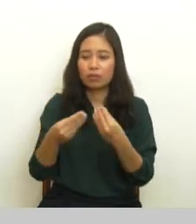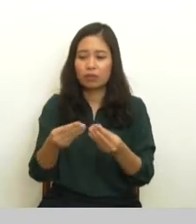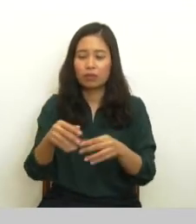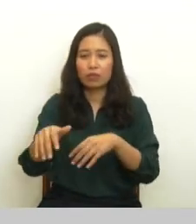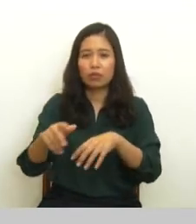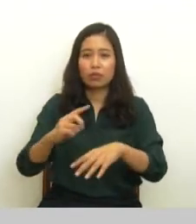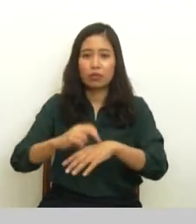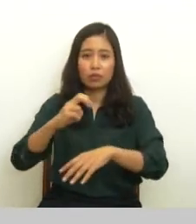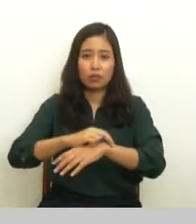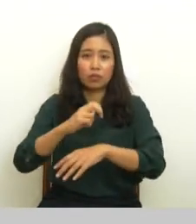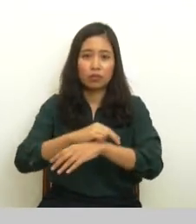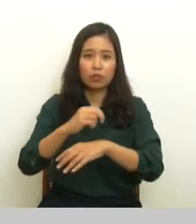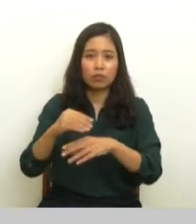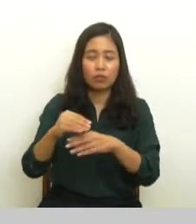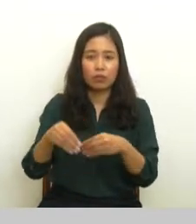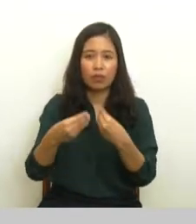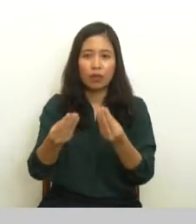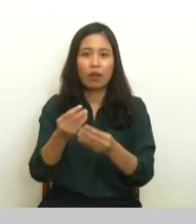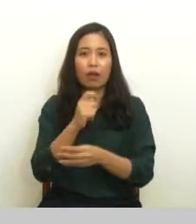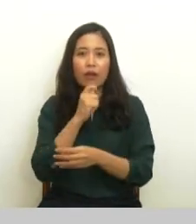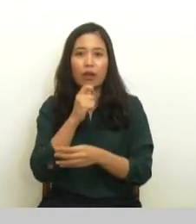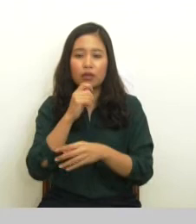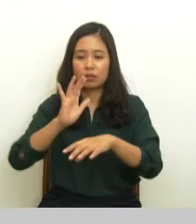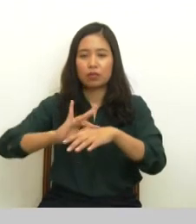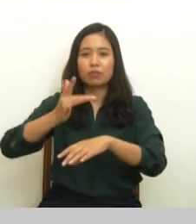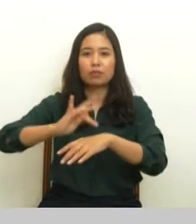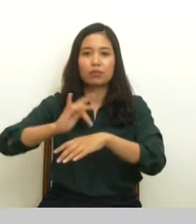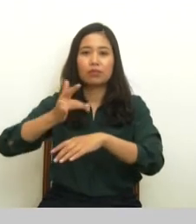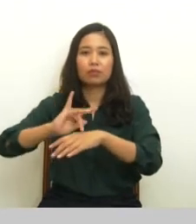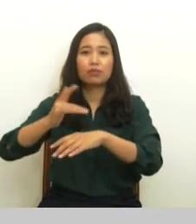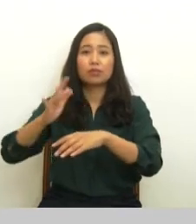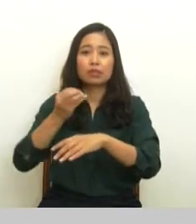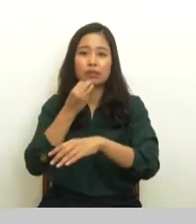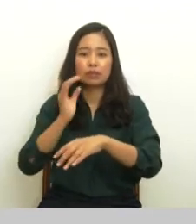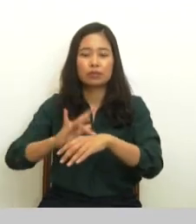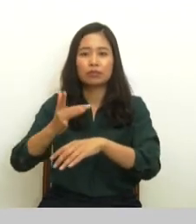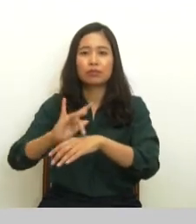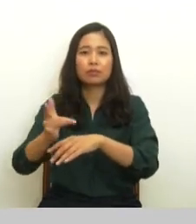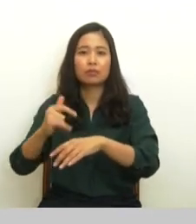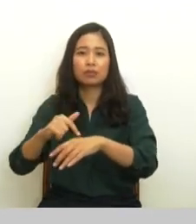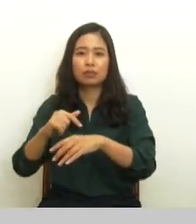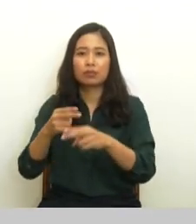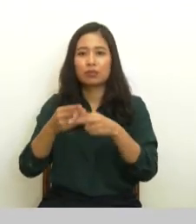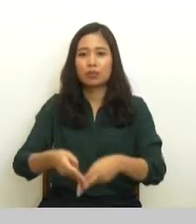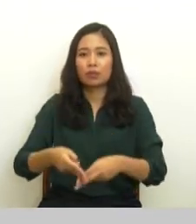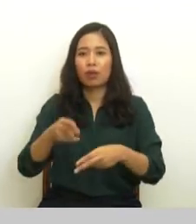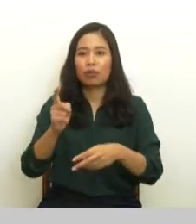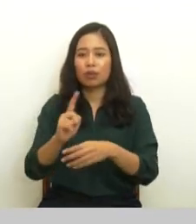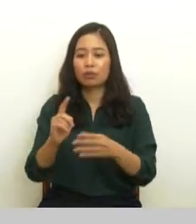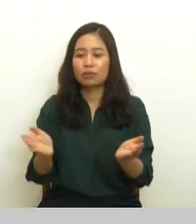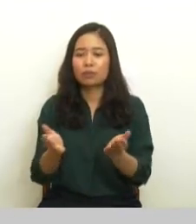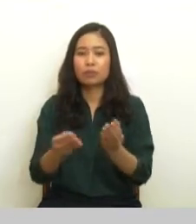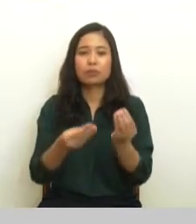ล่องกลอง A ให้อาหารจิ้งหลีดตามธรรมชาติส่วกลอง B ให้อาหารจ้งหีดเฉพาะอาหารเสริมชนิดผง